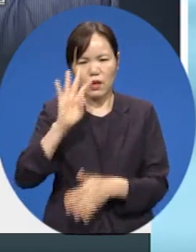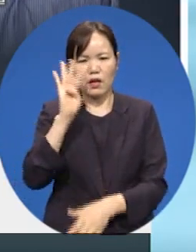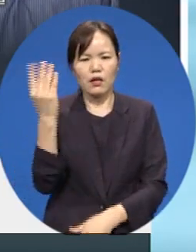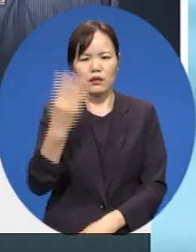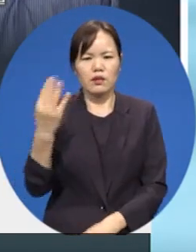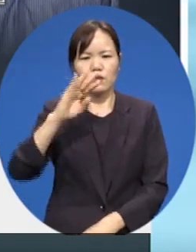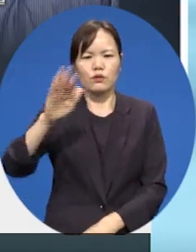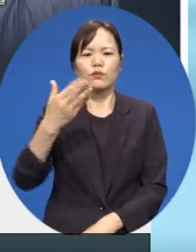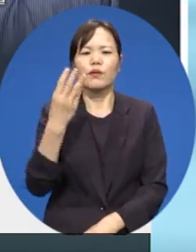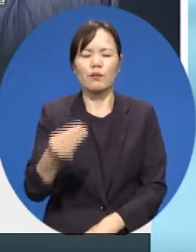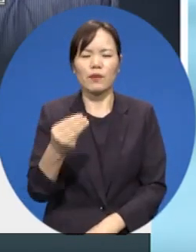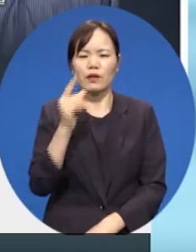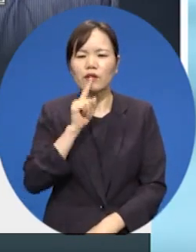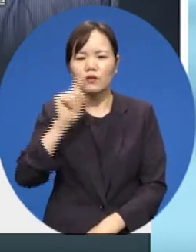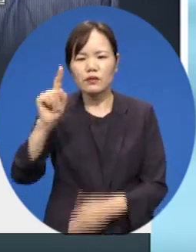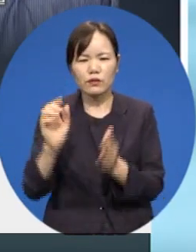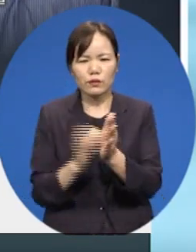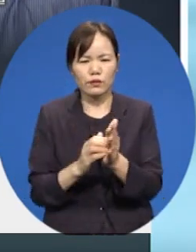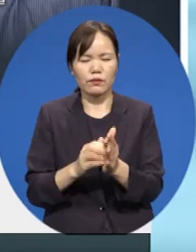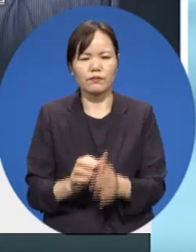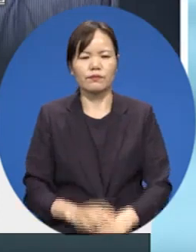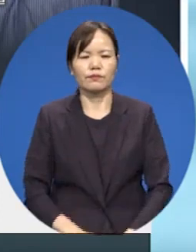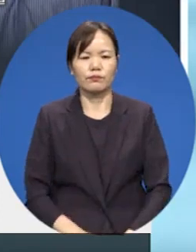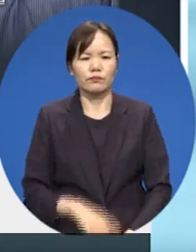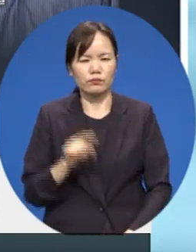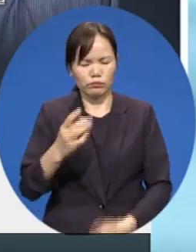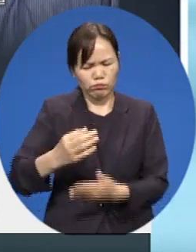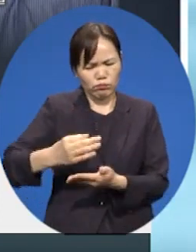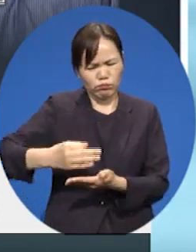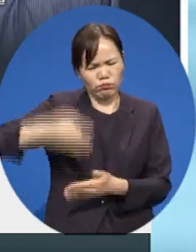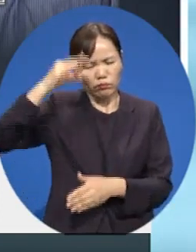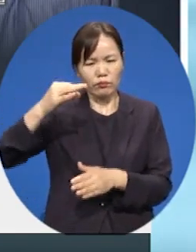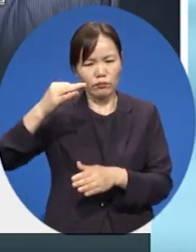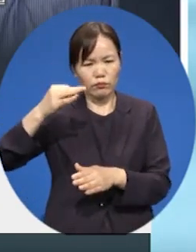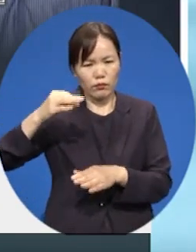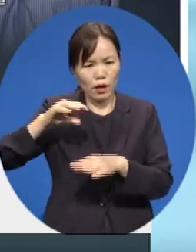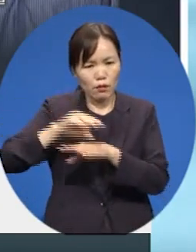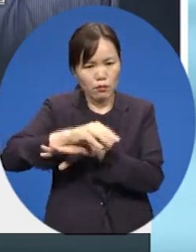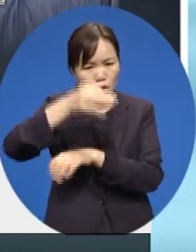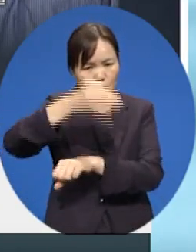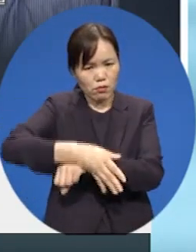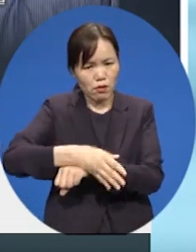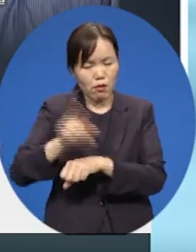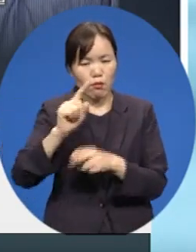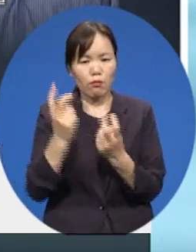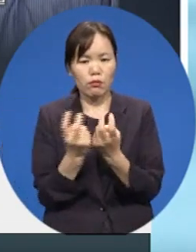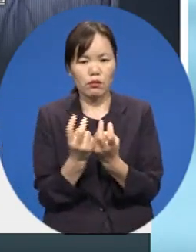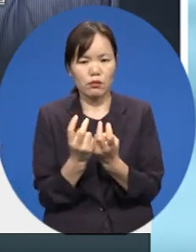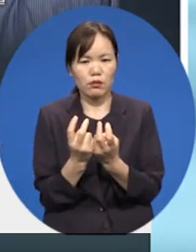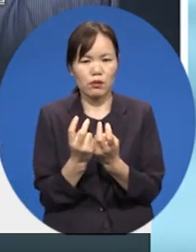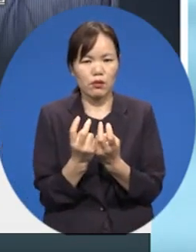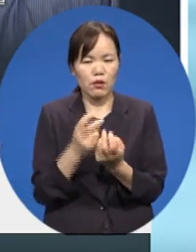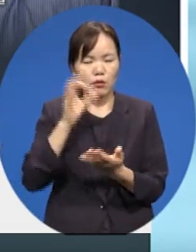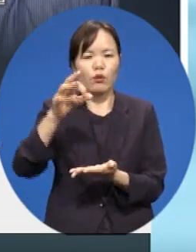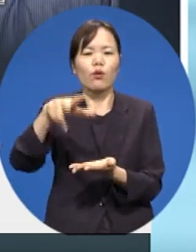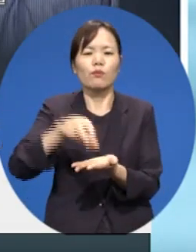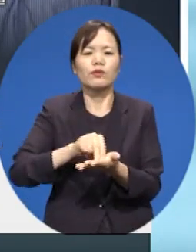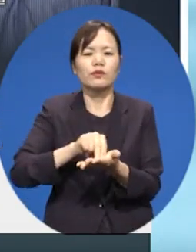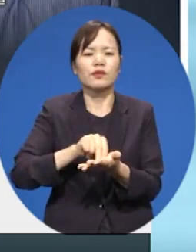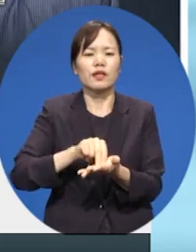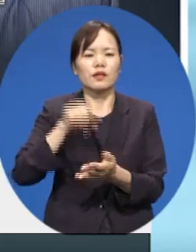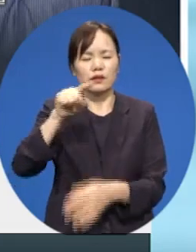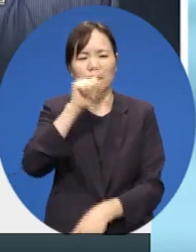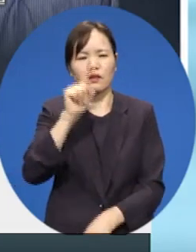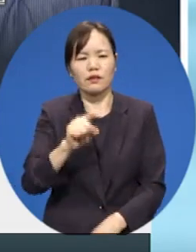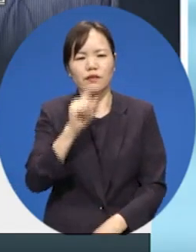900만 원으로 신고를 했는데 이렇게 고가의 외제차를 어떻게 살 수 있는거냐 일단 돈 문제 그게 제